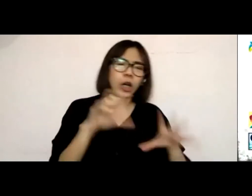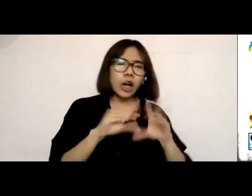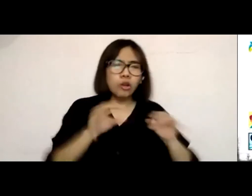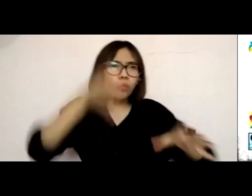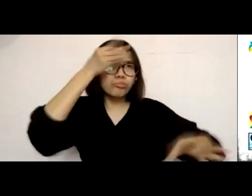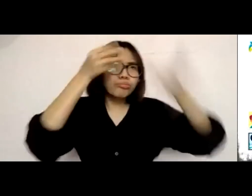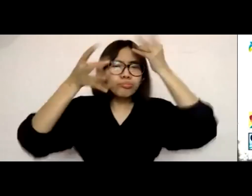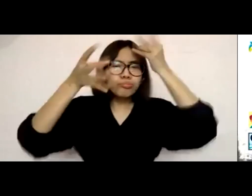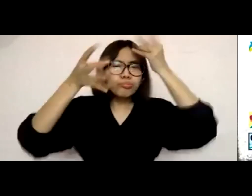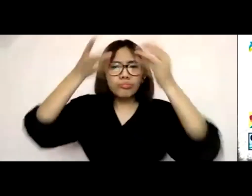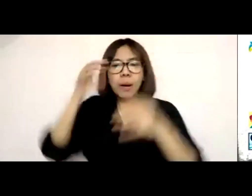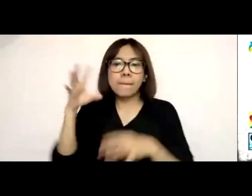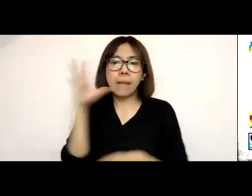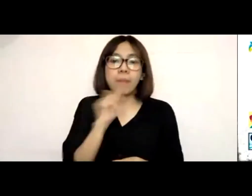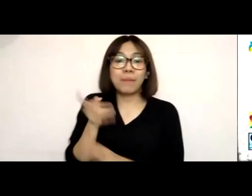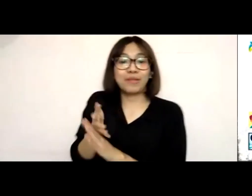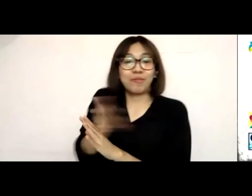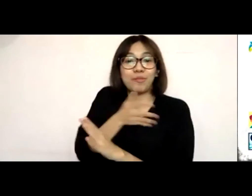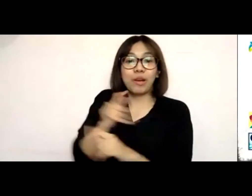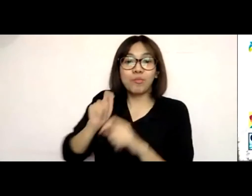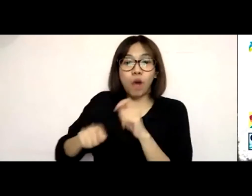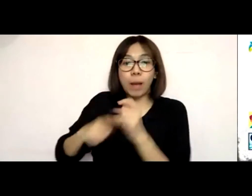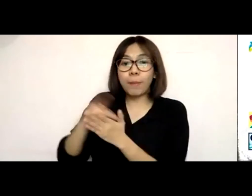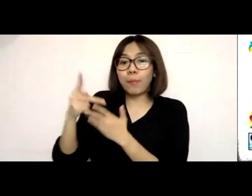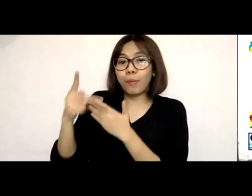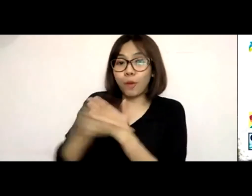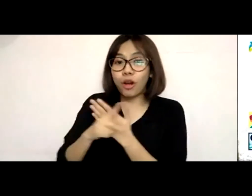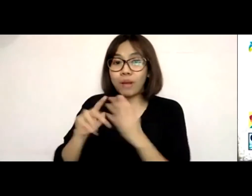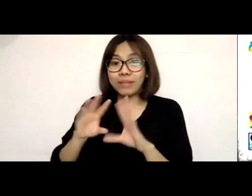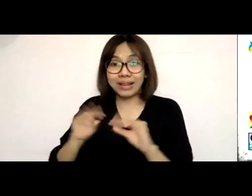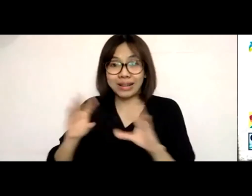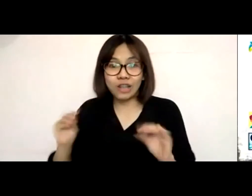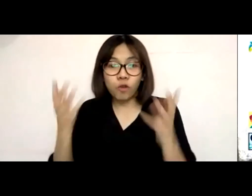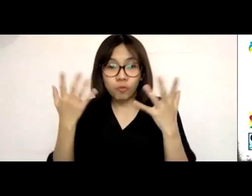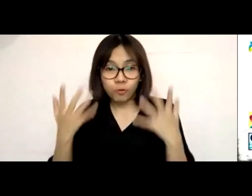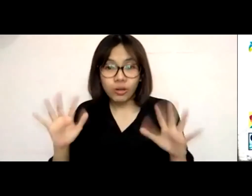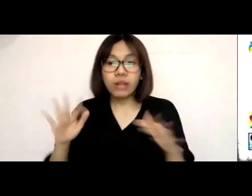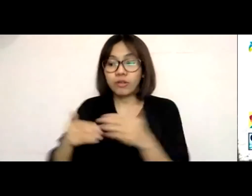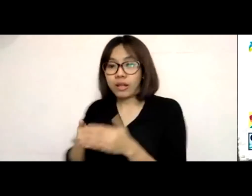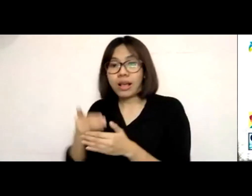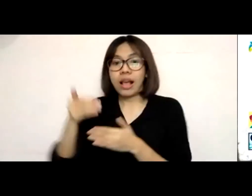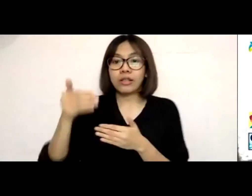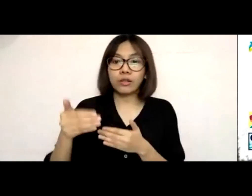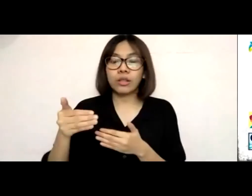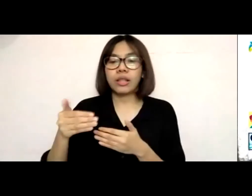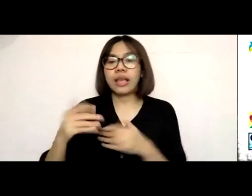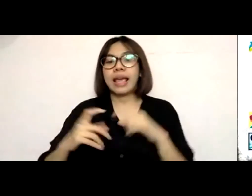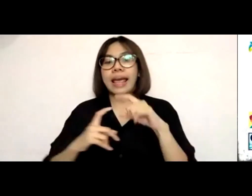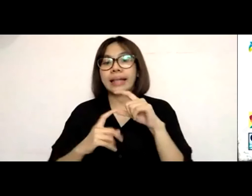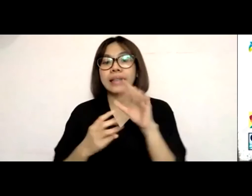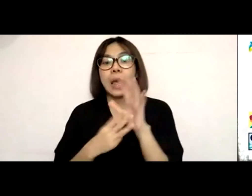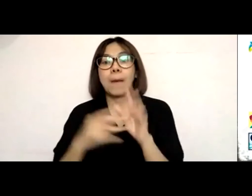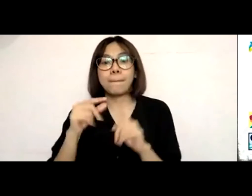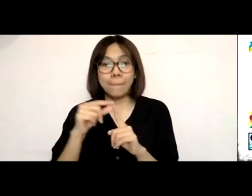kita sudah membuat program kerja, tentunya di sekolah menengah itu kan kita sudah didik juga,